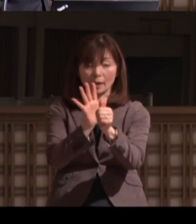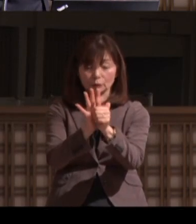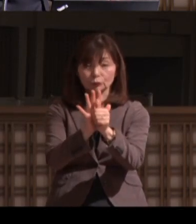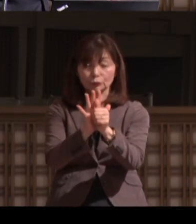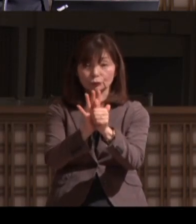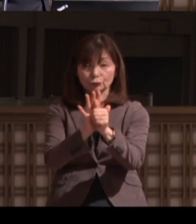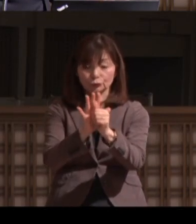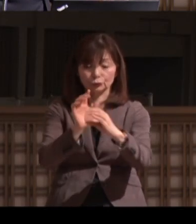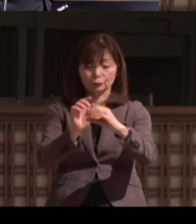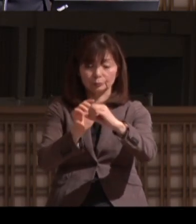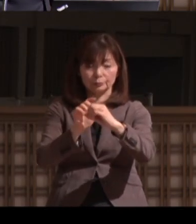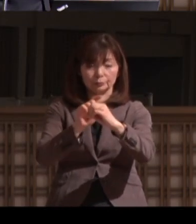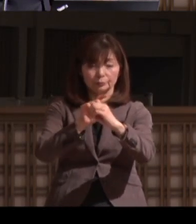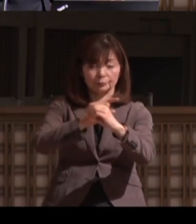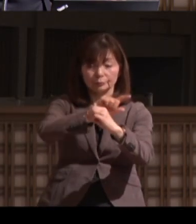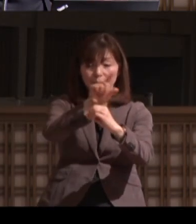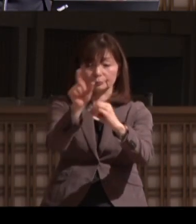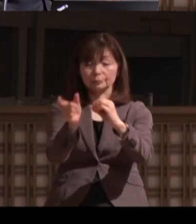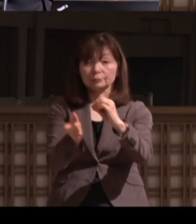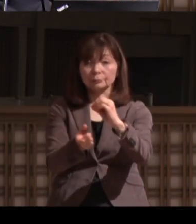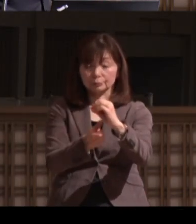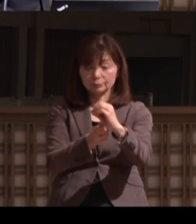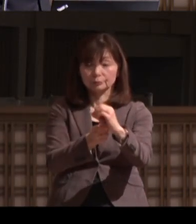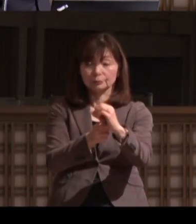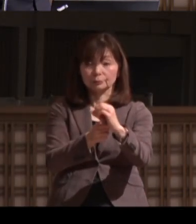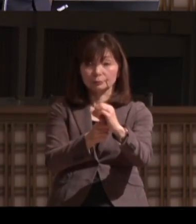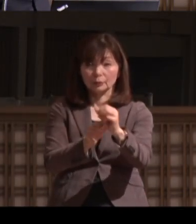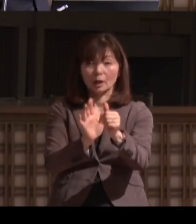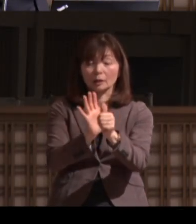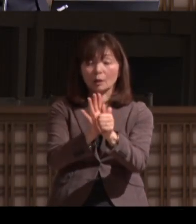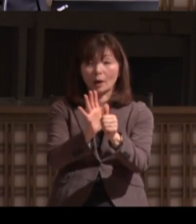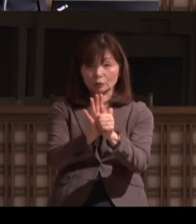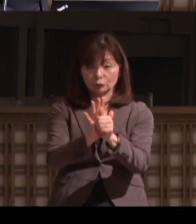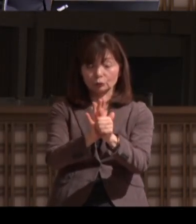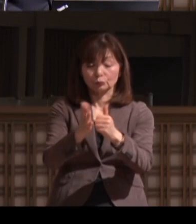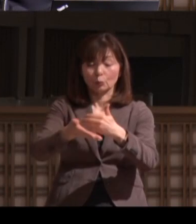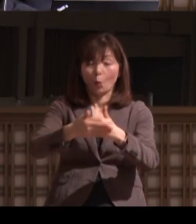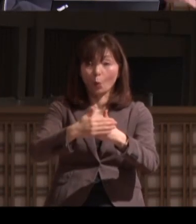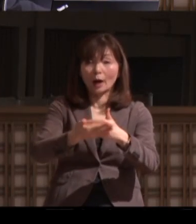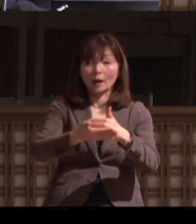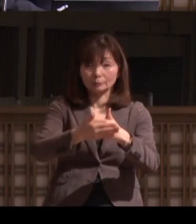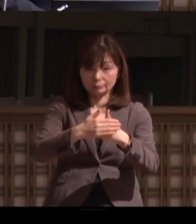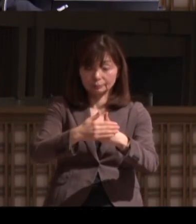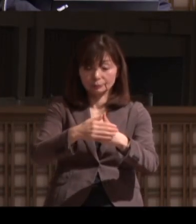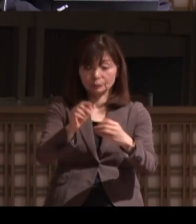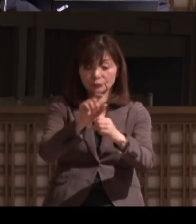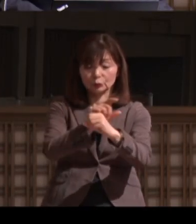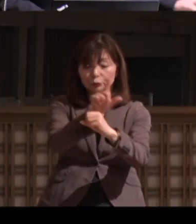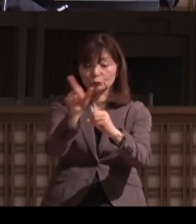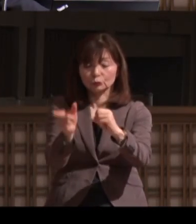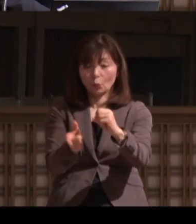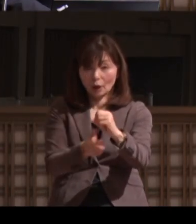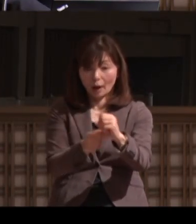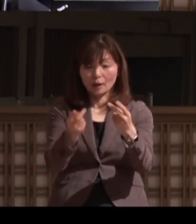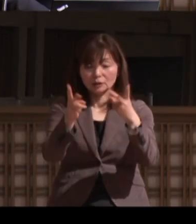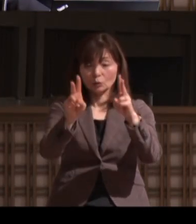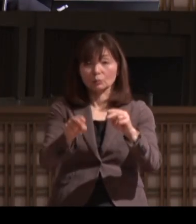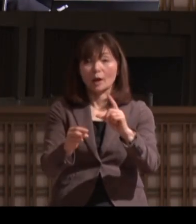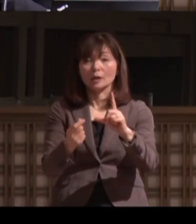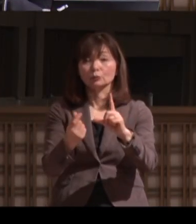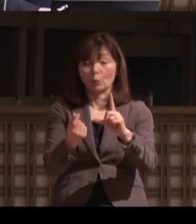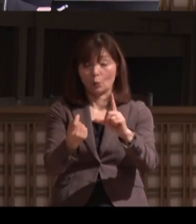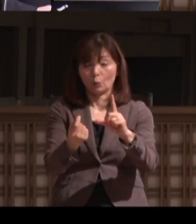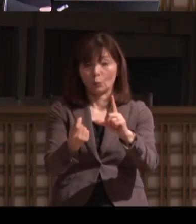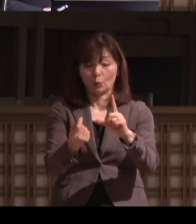広い範囲でえカバーするま難しい言葉で言うと保管するのが広島エルモですよとで